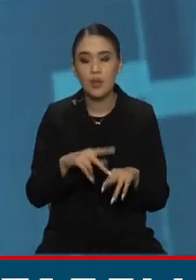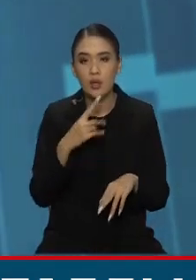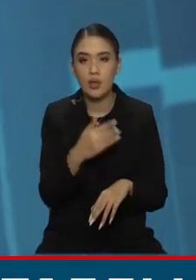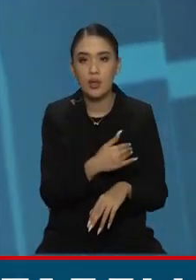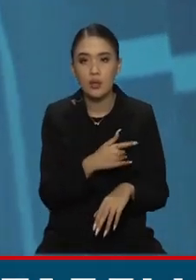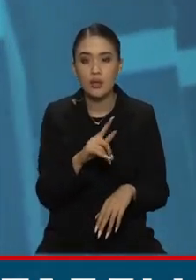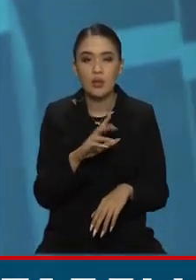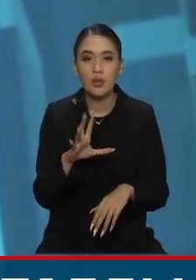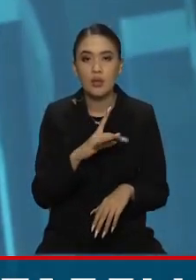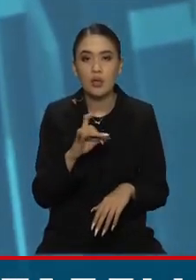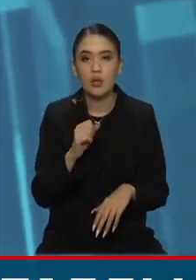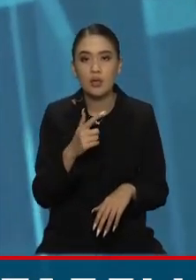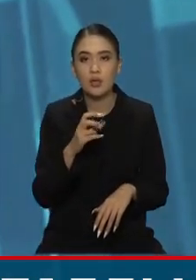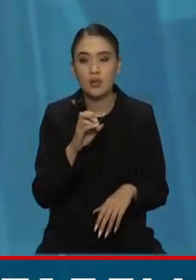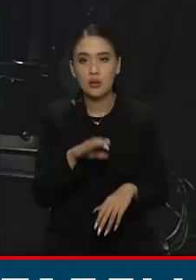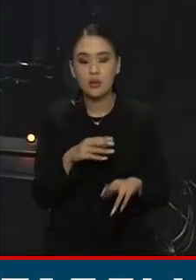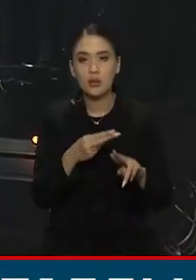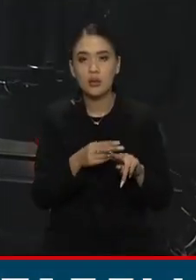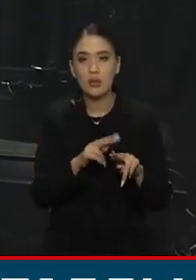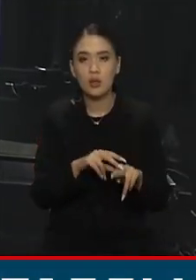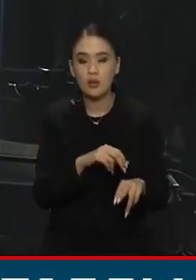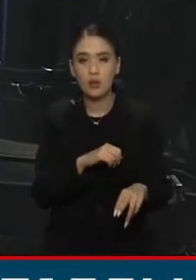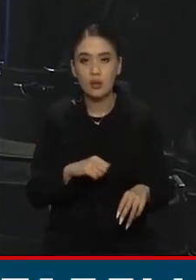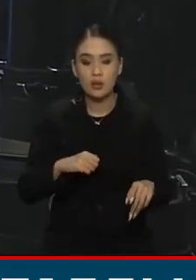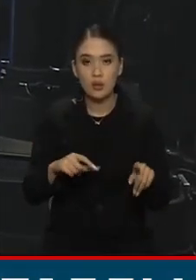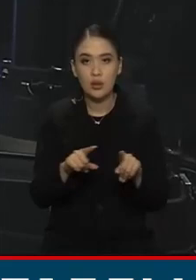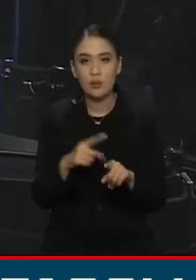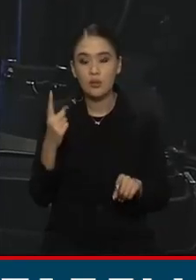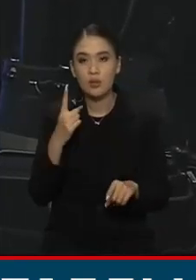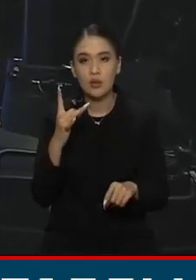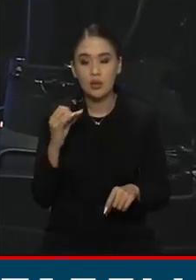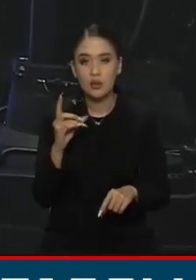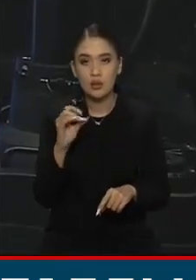біздің агенттіктің өзінде де, мысалы мен